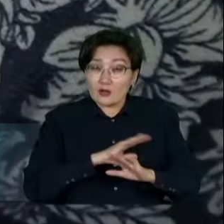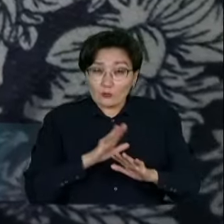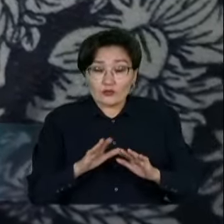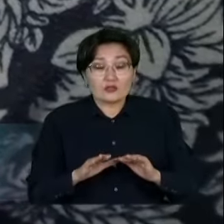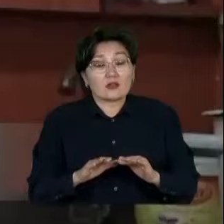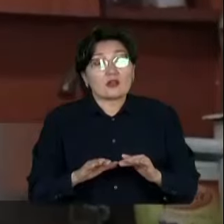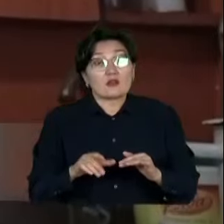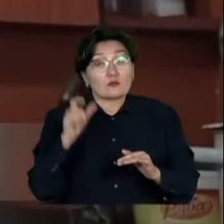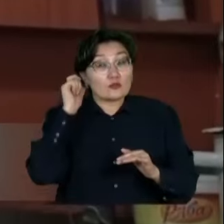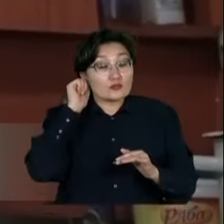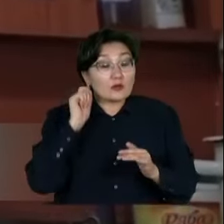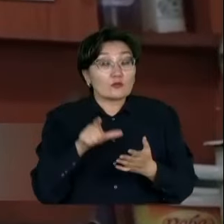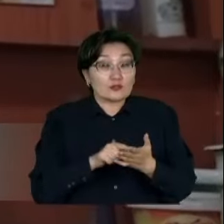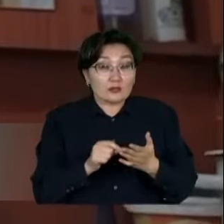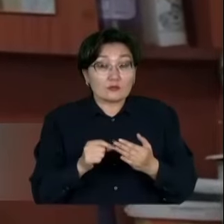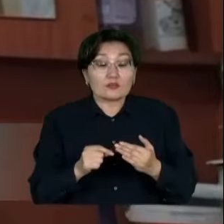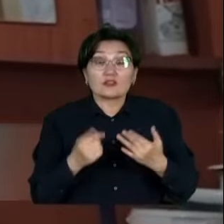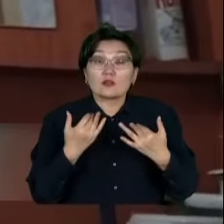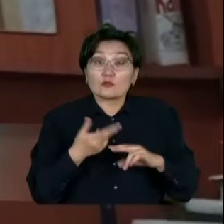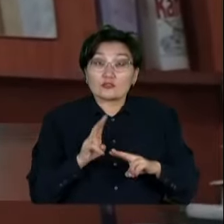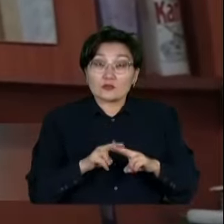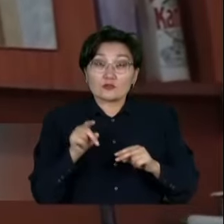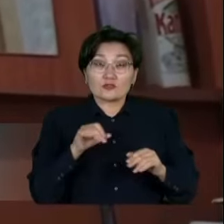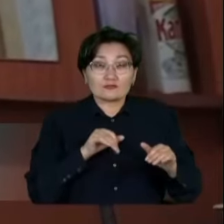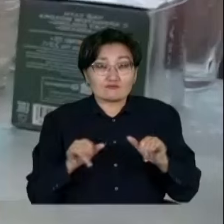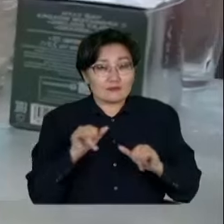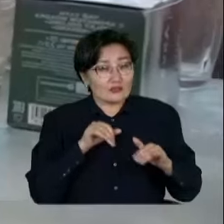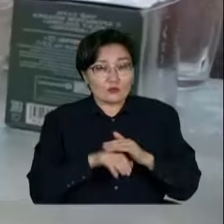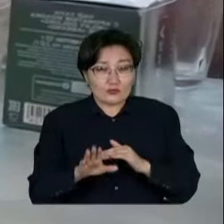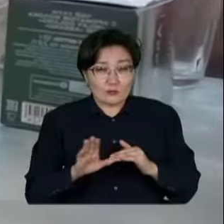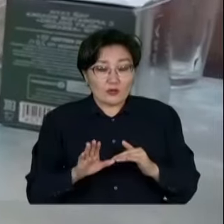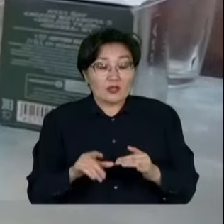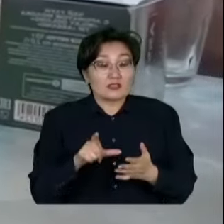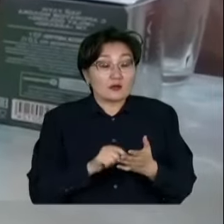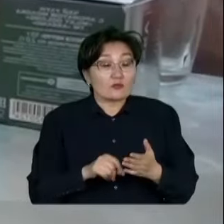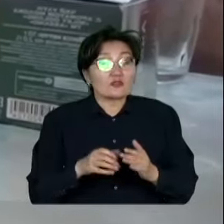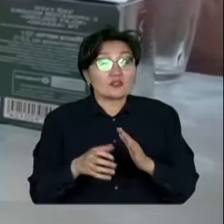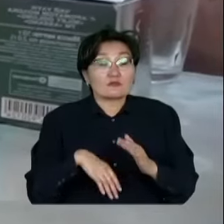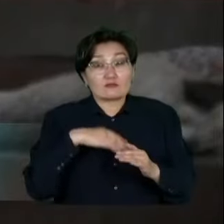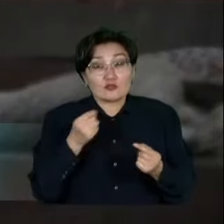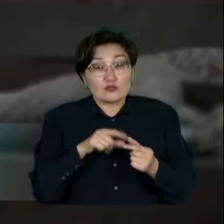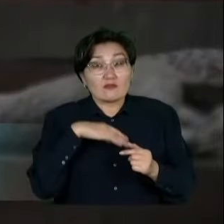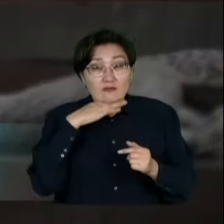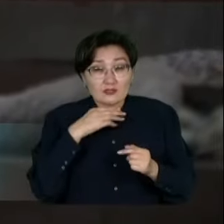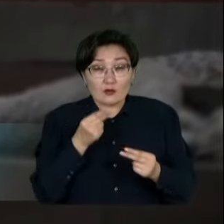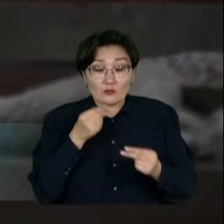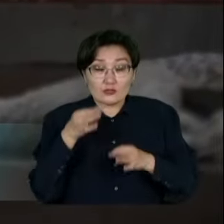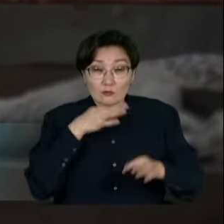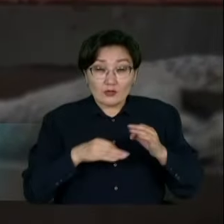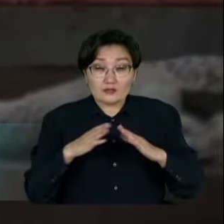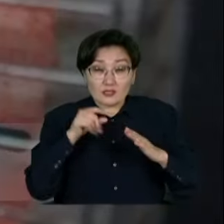да и возраст. Но сторожку свою не бросила, идти некуда, говорит пенсионерка. Пенсии едва хватает на продукты и лекарства. В помещении